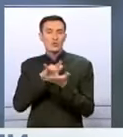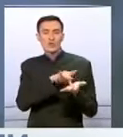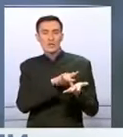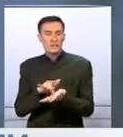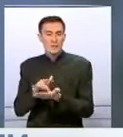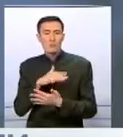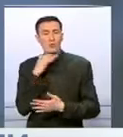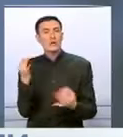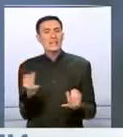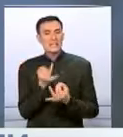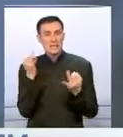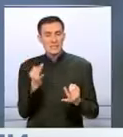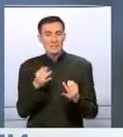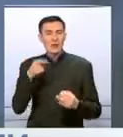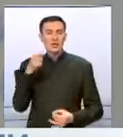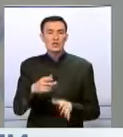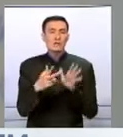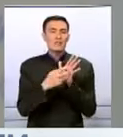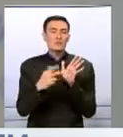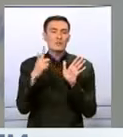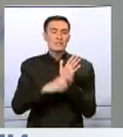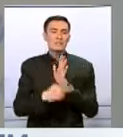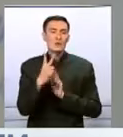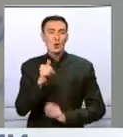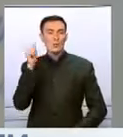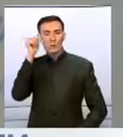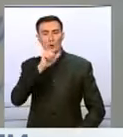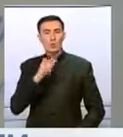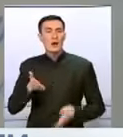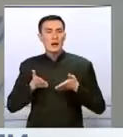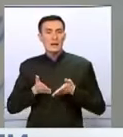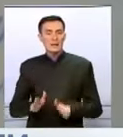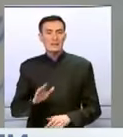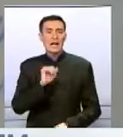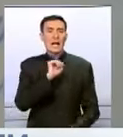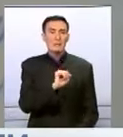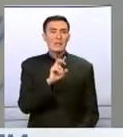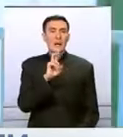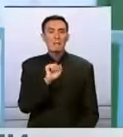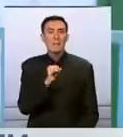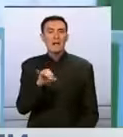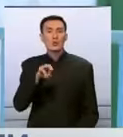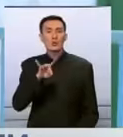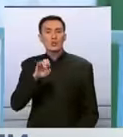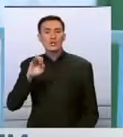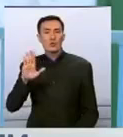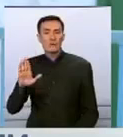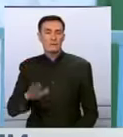для туристов, ведь здесь в 1872 году родился Ахмет Байтурсынов.